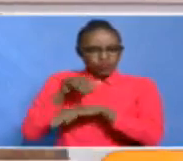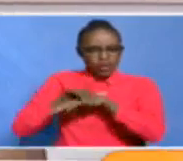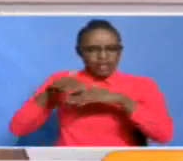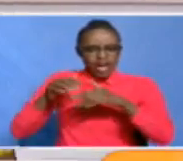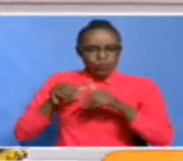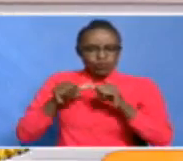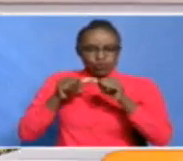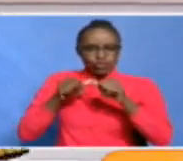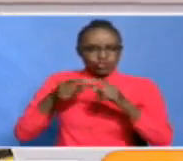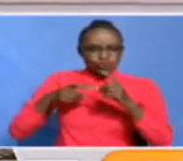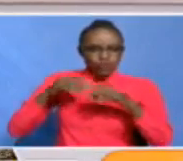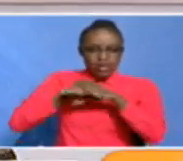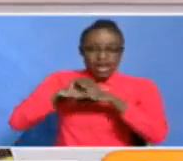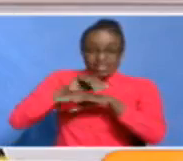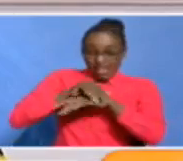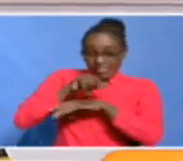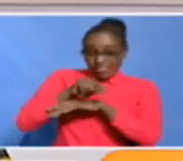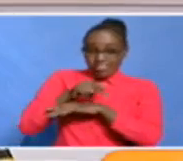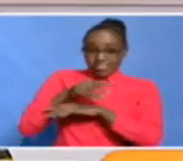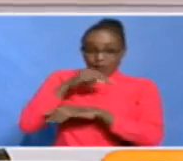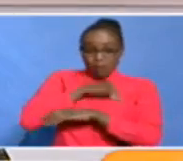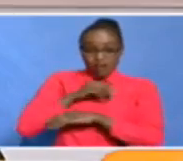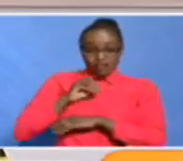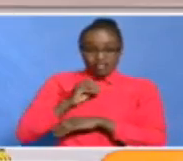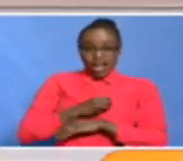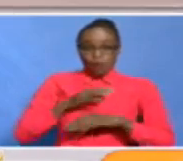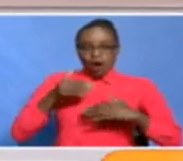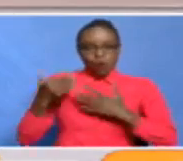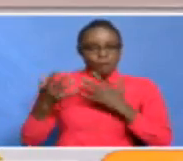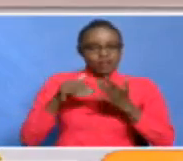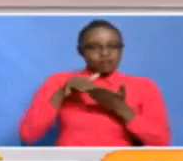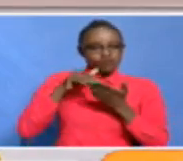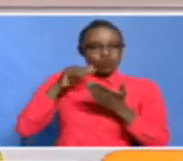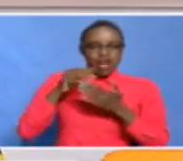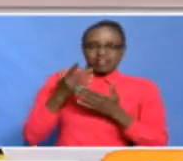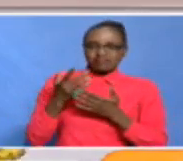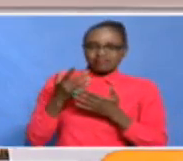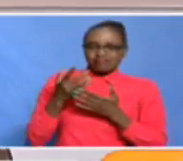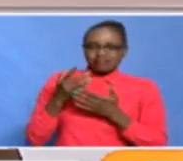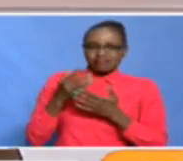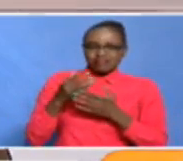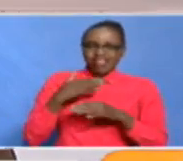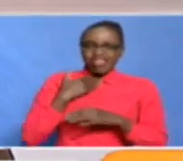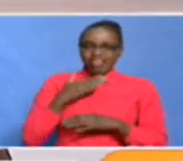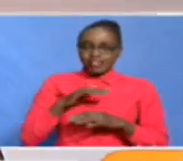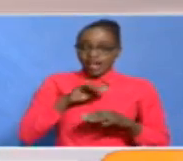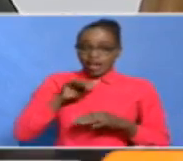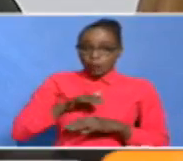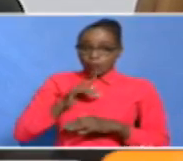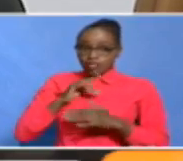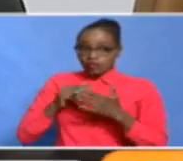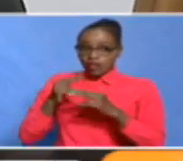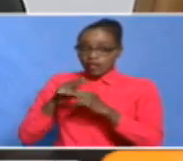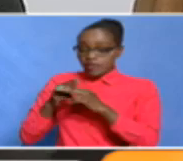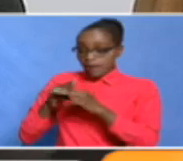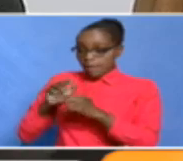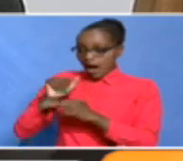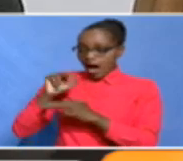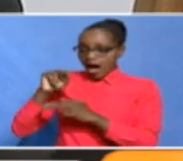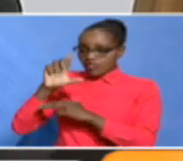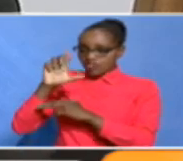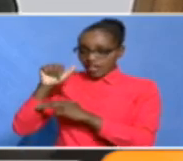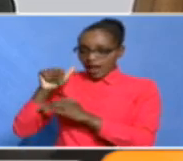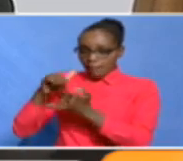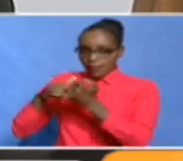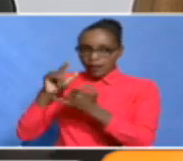tuajizidi kujiongezea ni vya faida kwetu ama vinatuletea chuki zaidi. Naam, Bi Msafwari, kuna mama hapa anauliza. Anasema naitwa Angela na